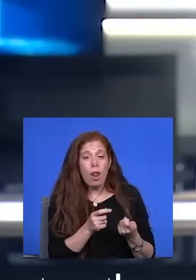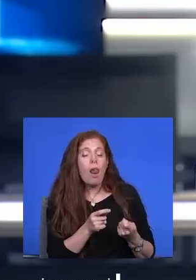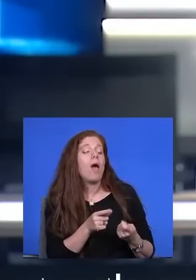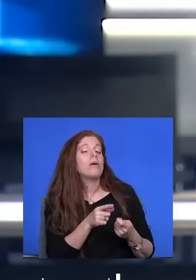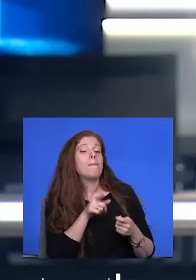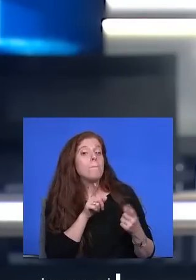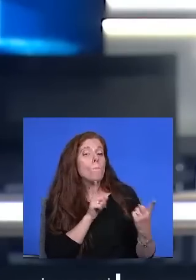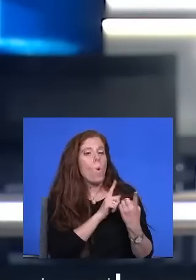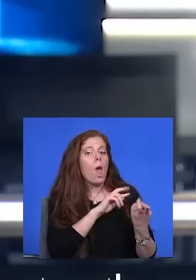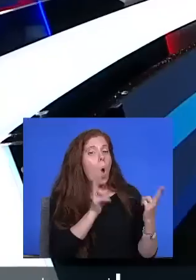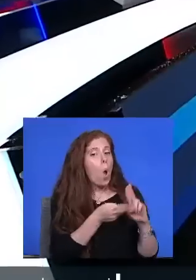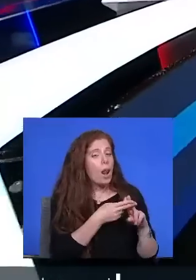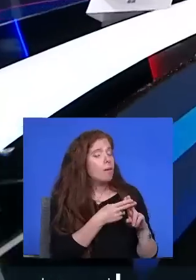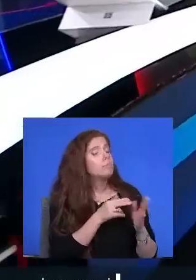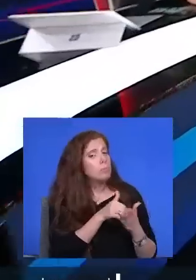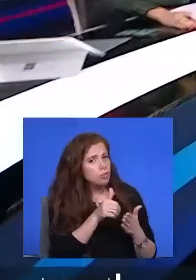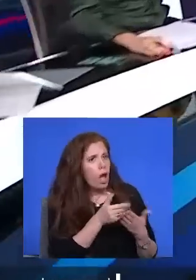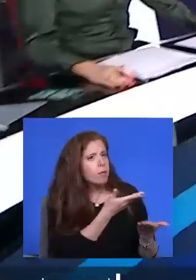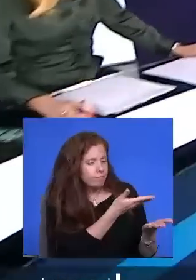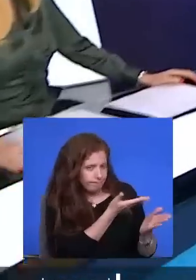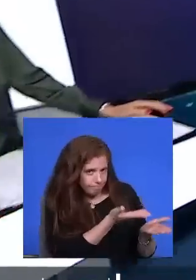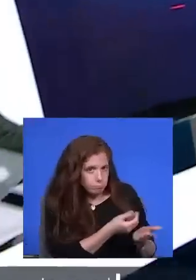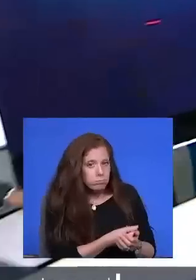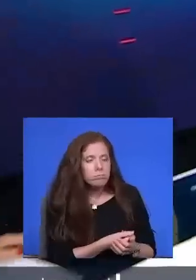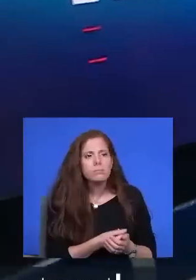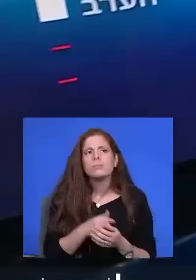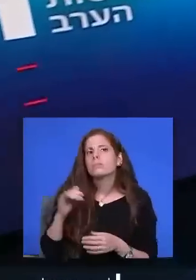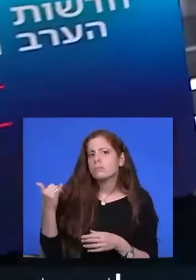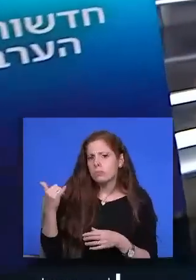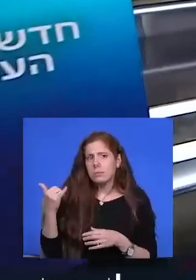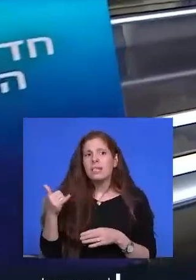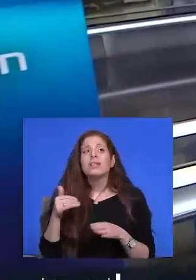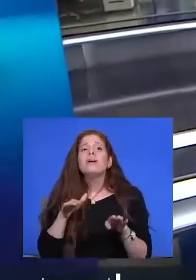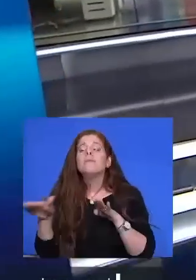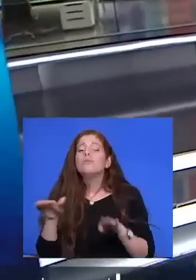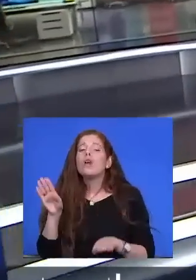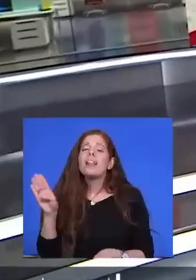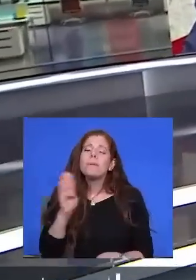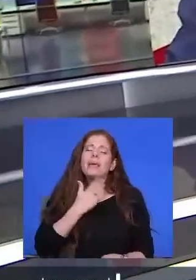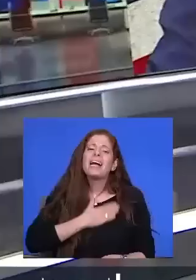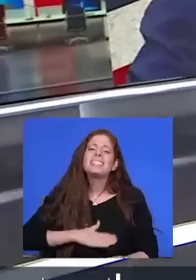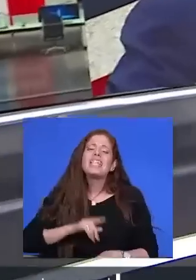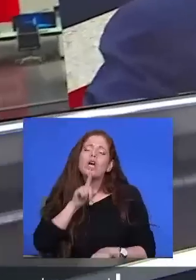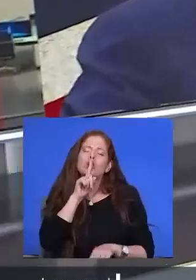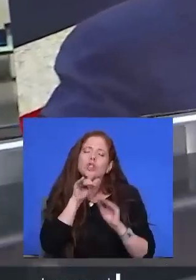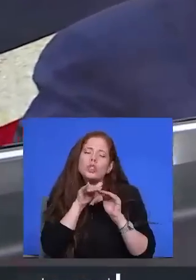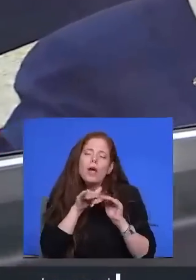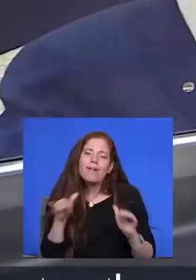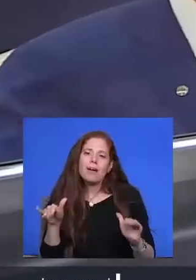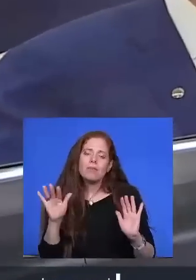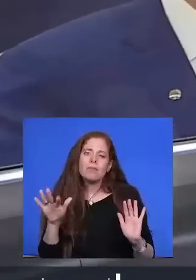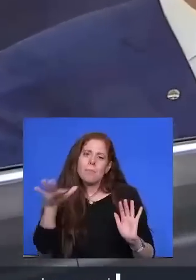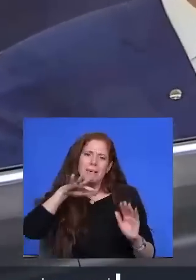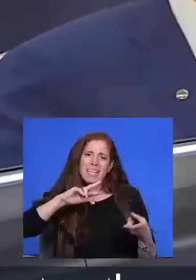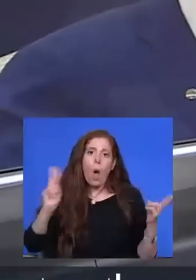מפסיקה, ועמיחי שטיין, אנחנו אליך עם הפרטים בעניין הזה. נכון, מיכל, ממשלת נתניהו רצתה שקט בזירה המדינית, בזירה העולמית,